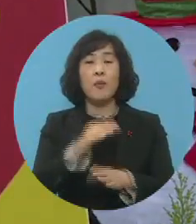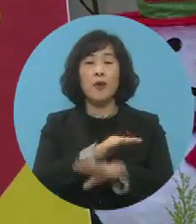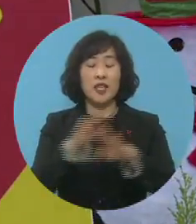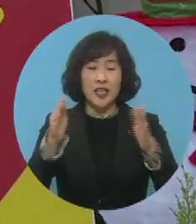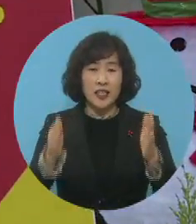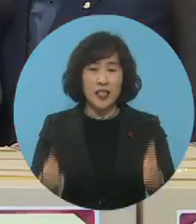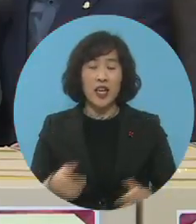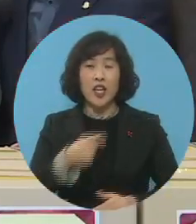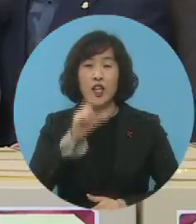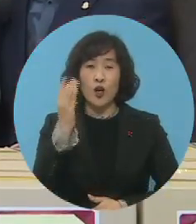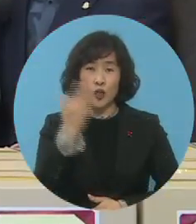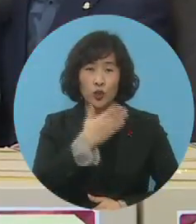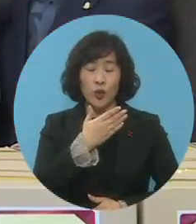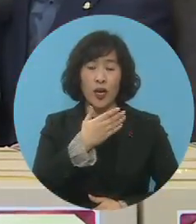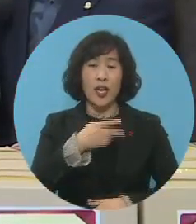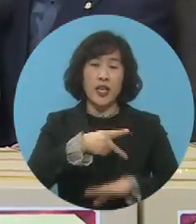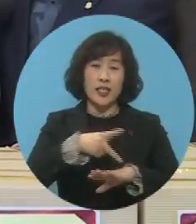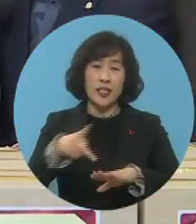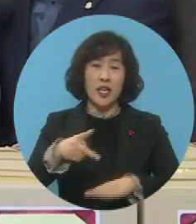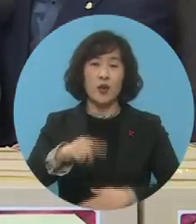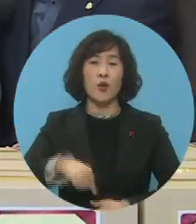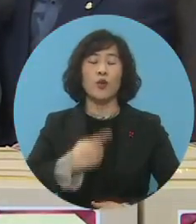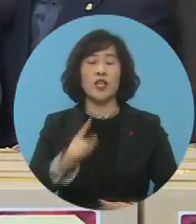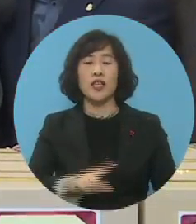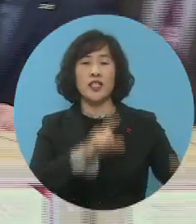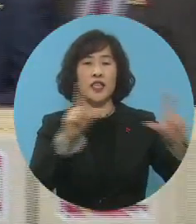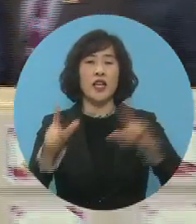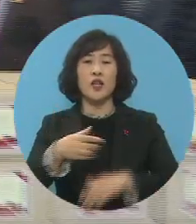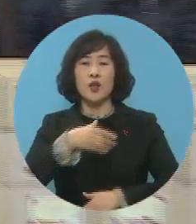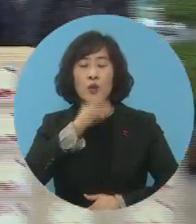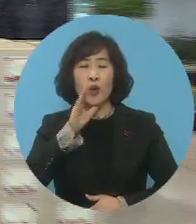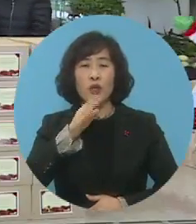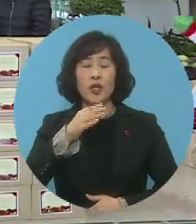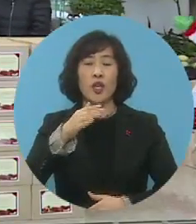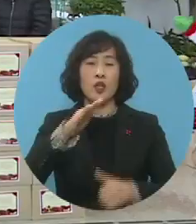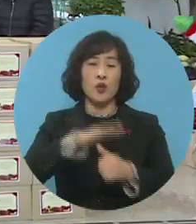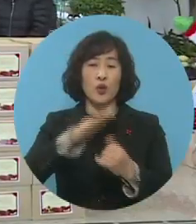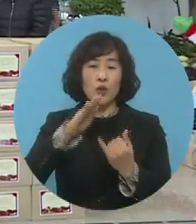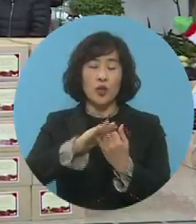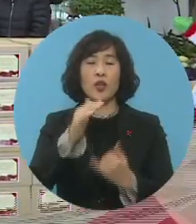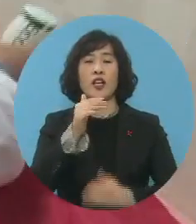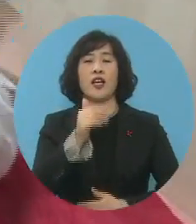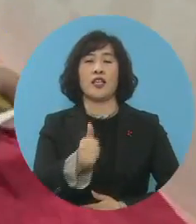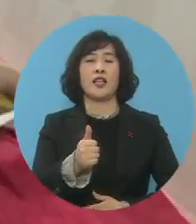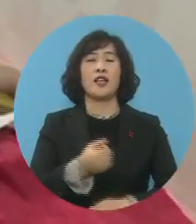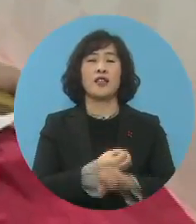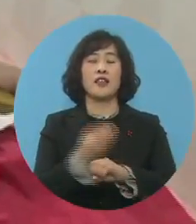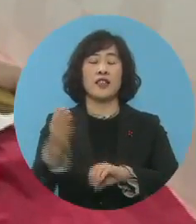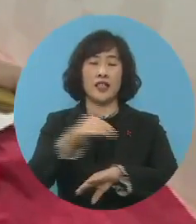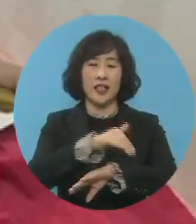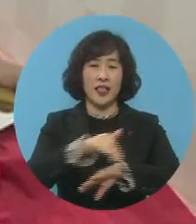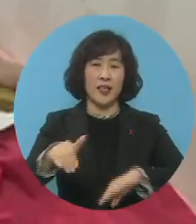아동 초청, 영화 관람 등 도민과 함께하는 행사를 마련해 추진하고 있습니다.